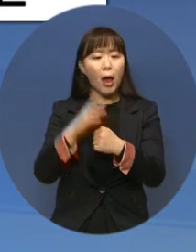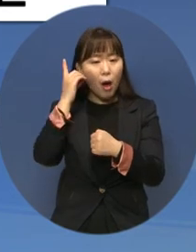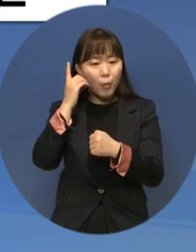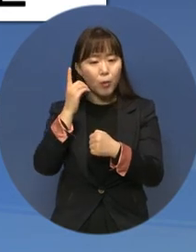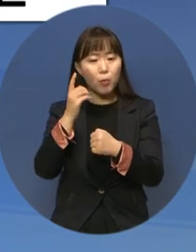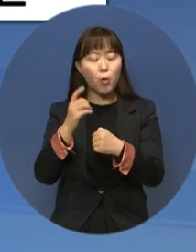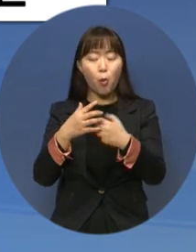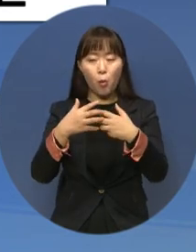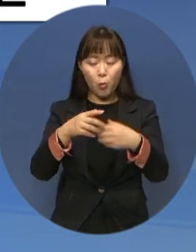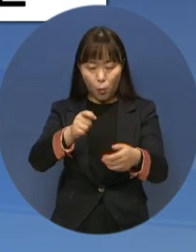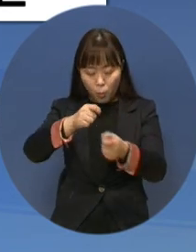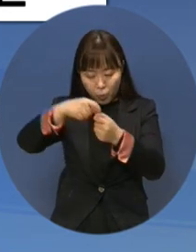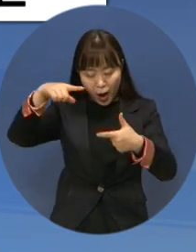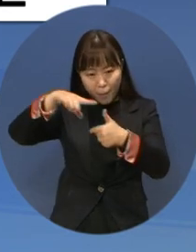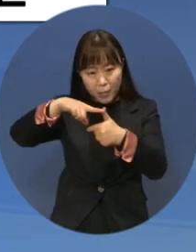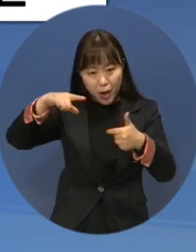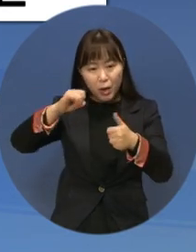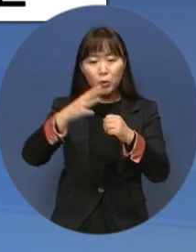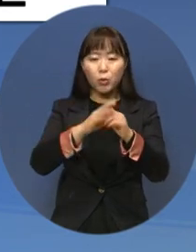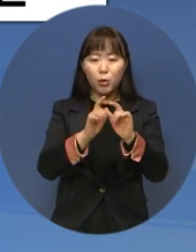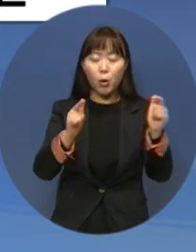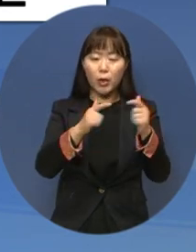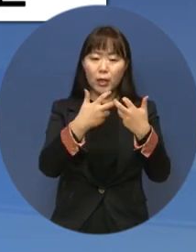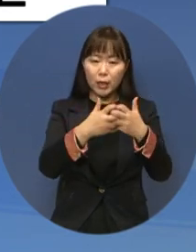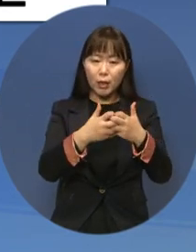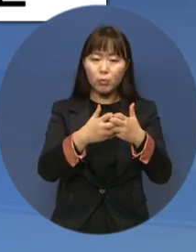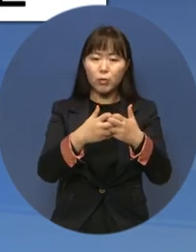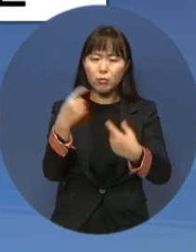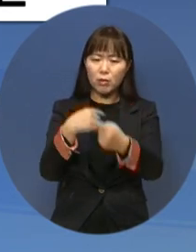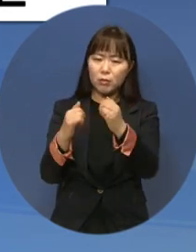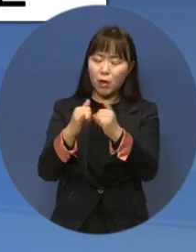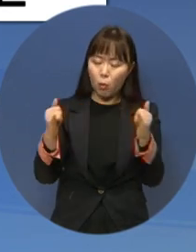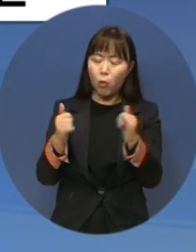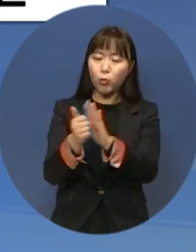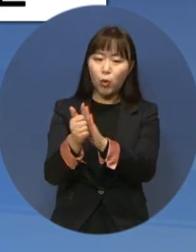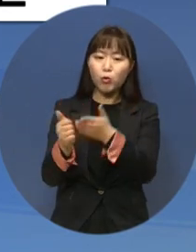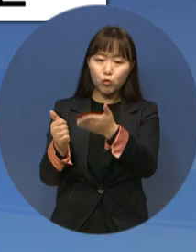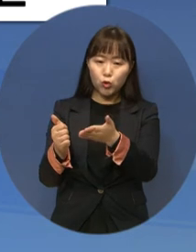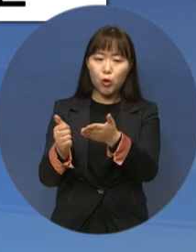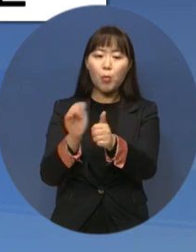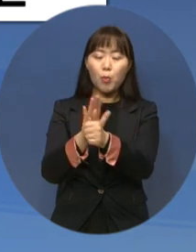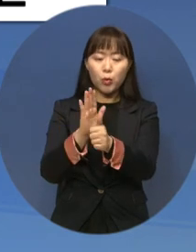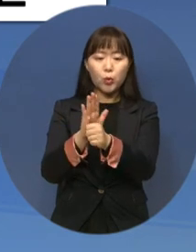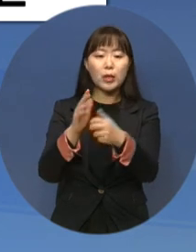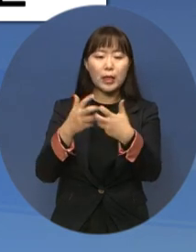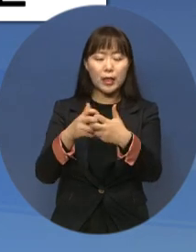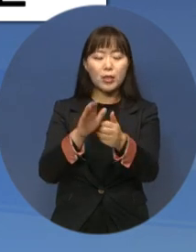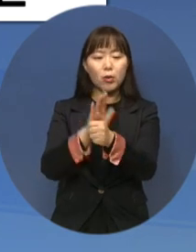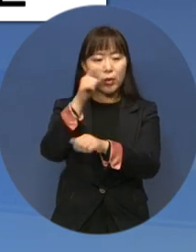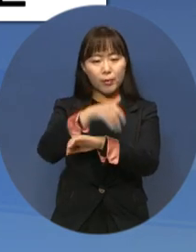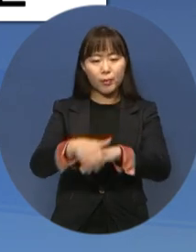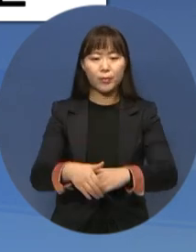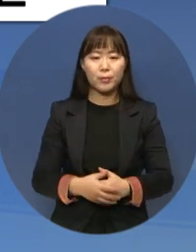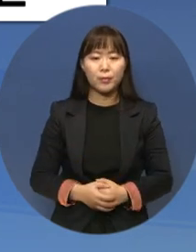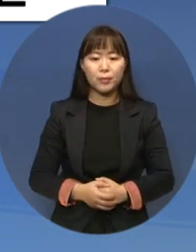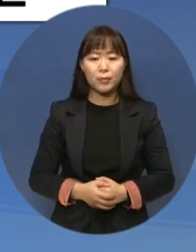확대기와 확대경 등 장애 유형과 이용자 요구에 부응할 수 있는 독서 보조기기를 지원할